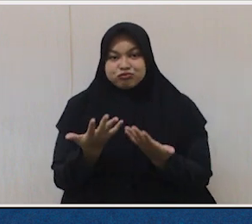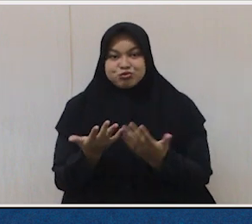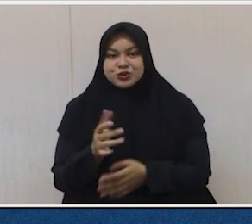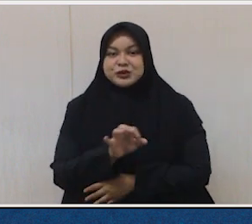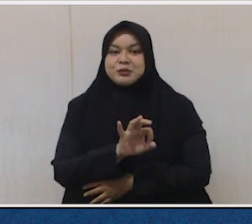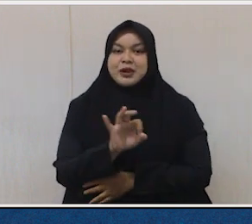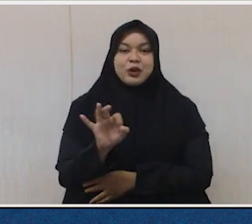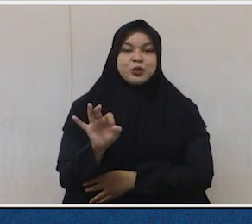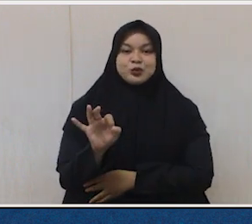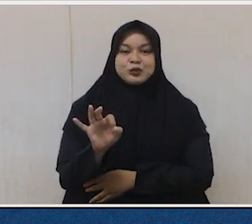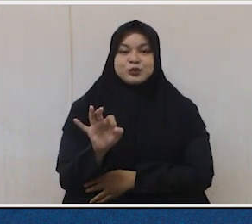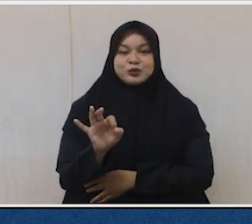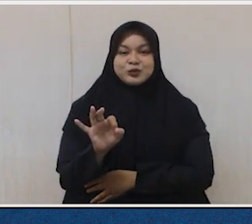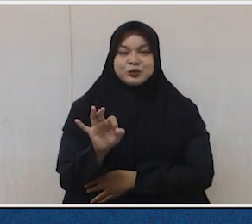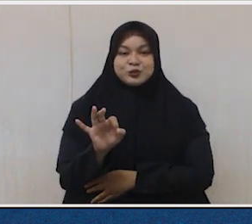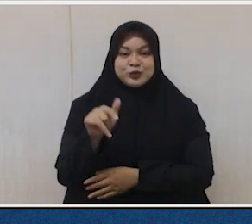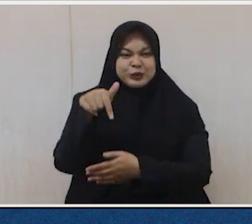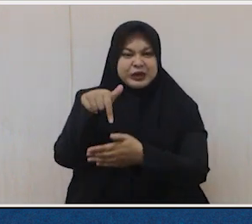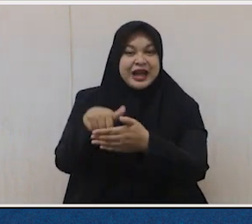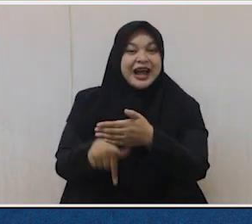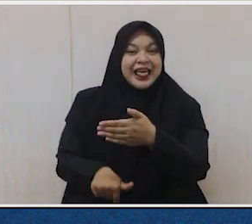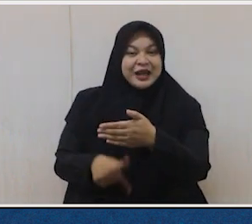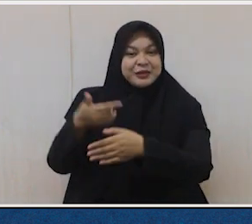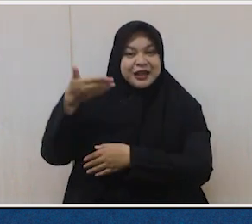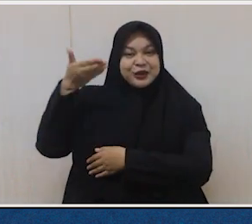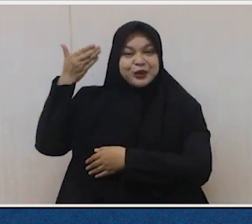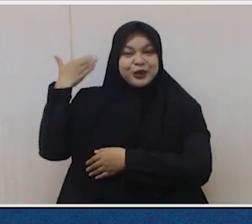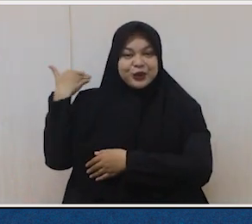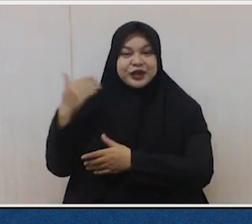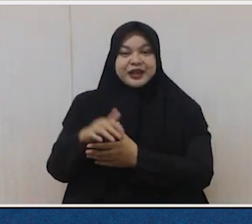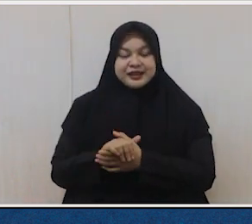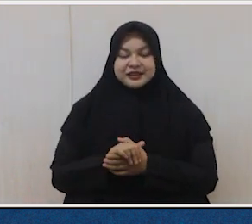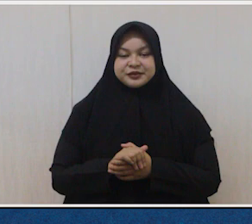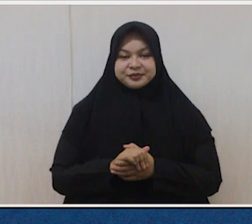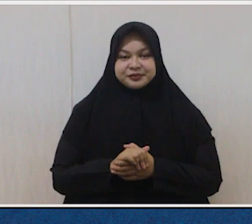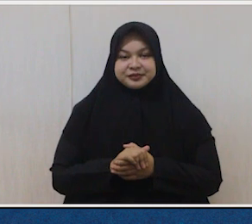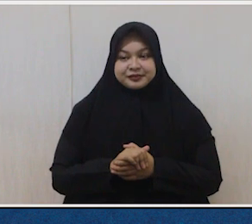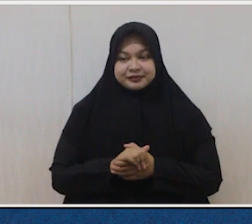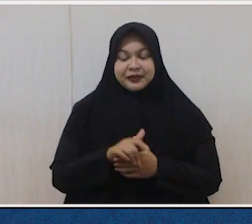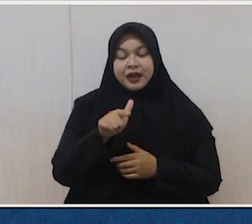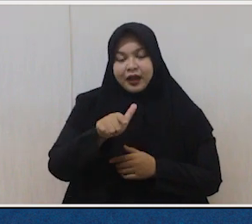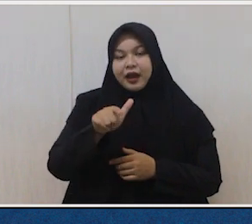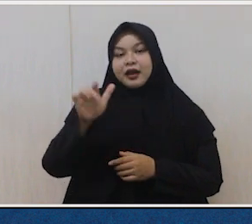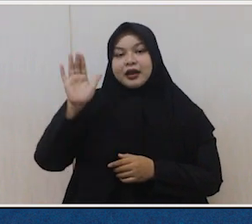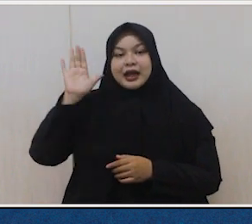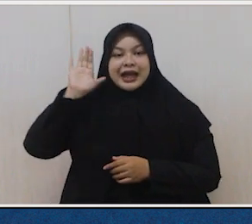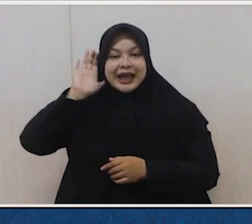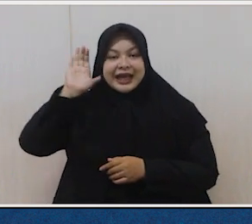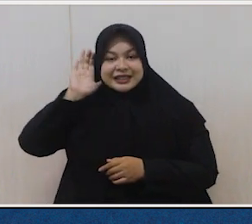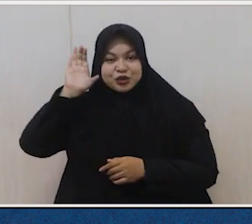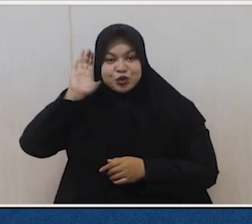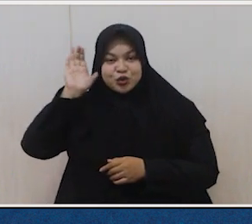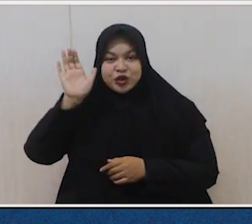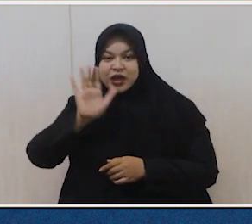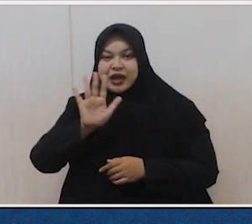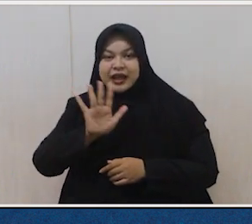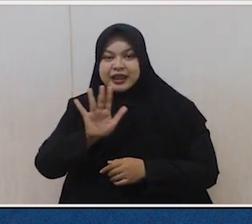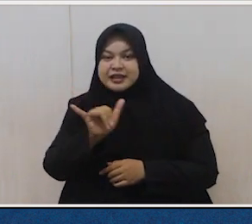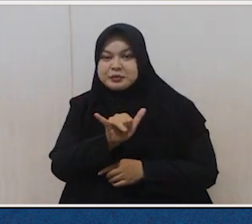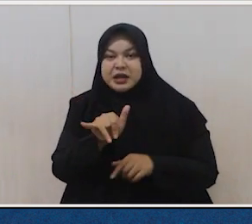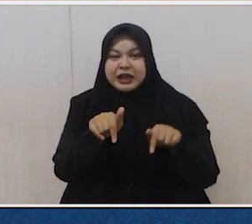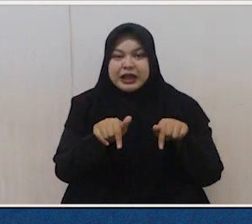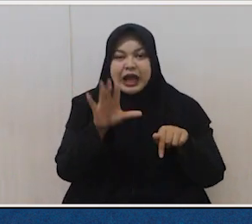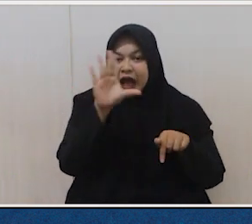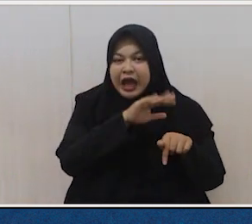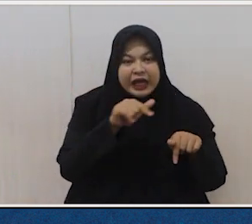belum belum begitu matang ya pada waktu itu ya karena betul betul Iya isunya memang tidak tidak terekalasi hari ini